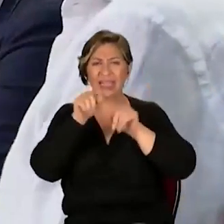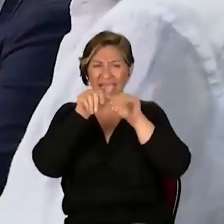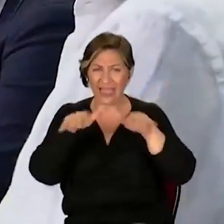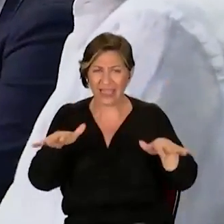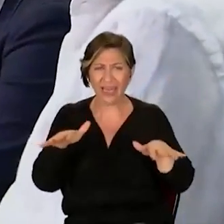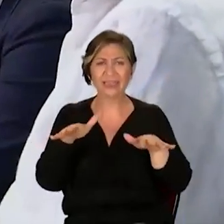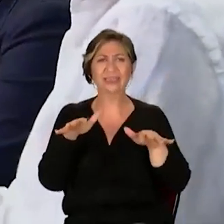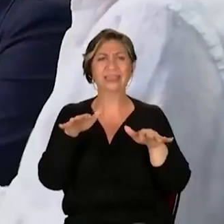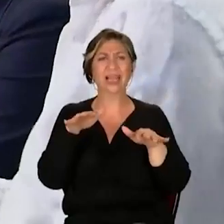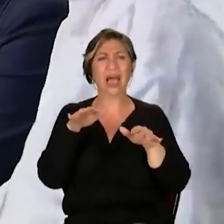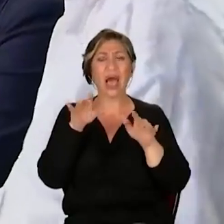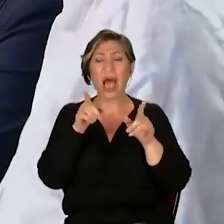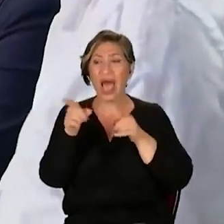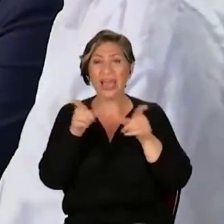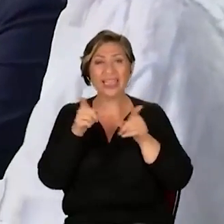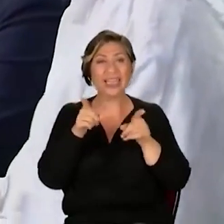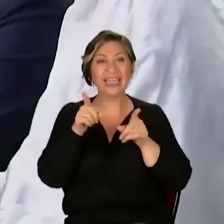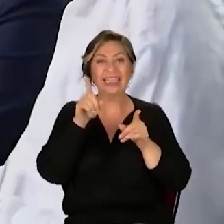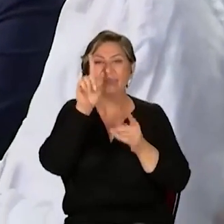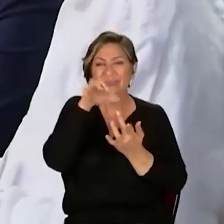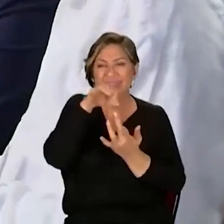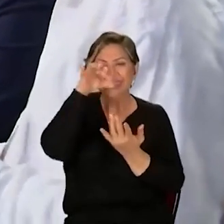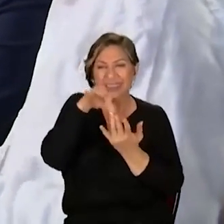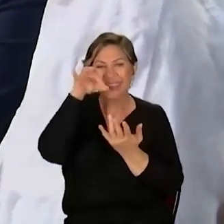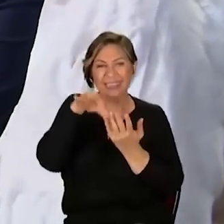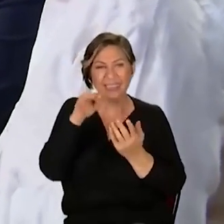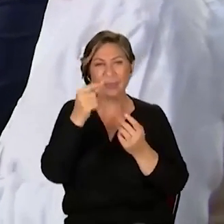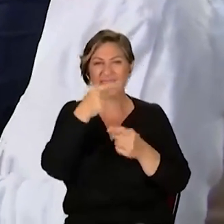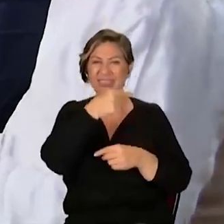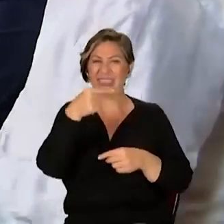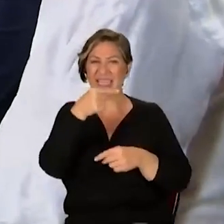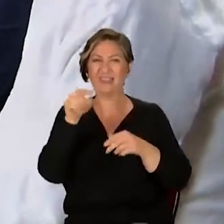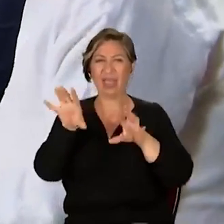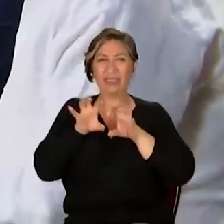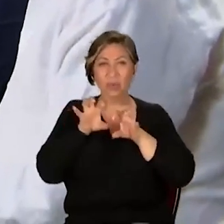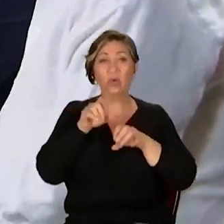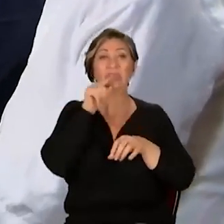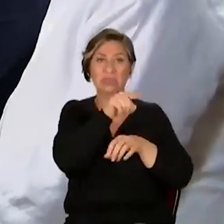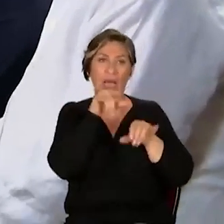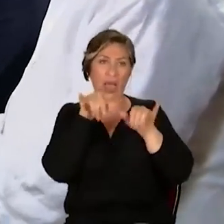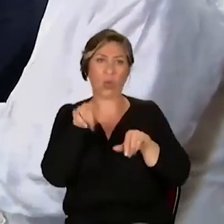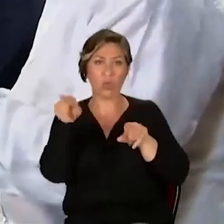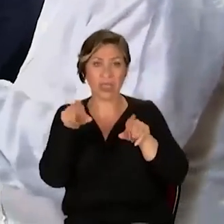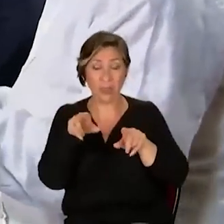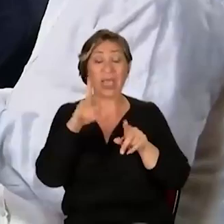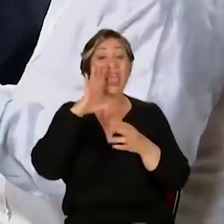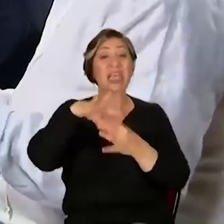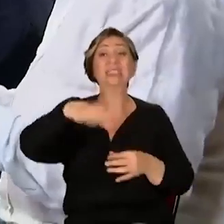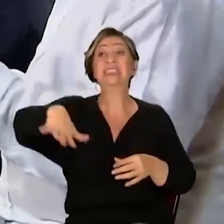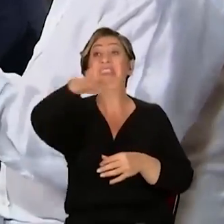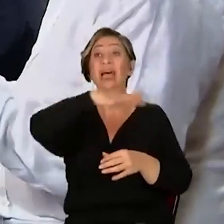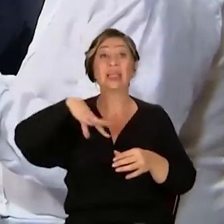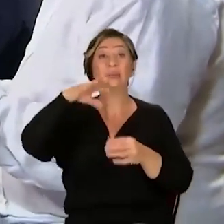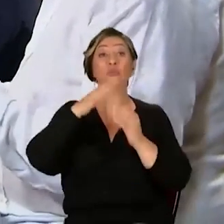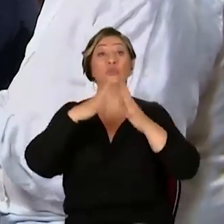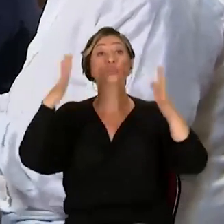yayınlar aradaki istisnaları birazcık negatif etkiliyor. Siz de onlardansınız. İnsanların büyük çoğunluğu